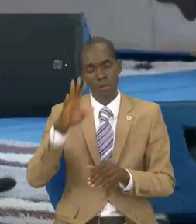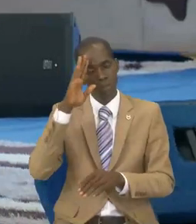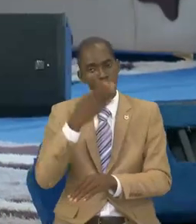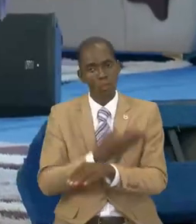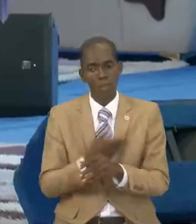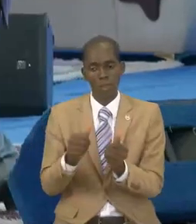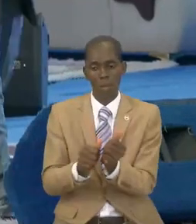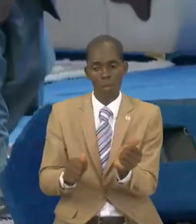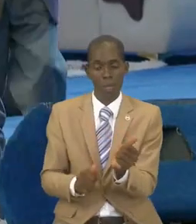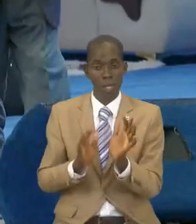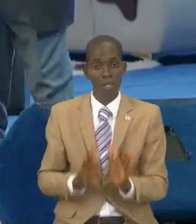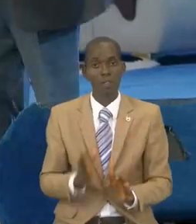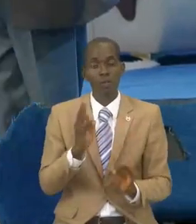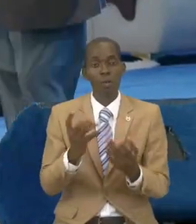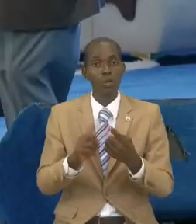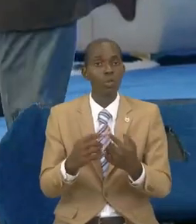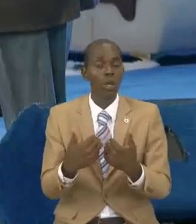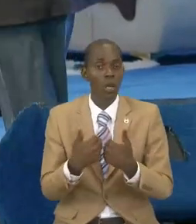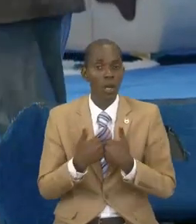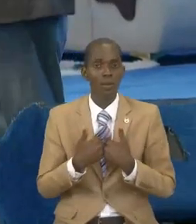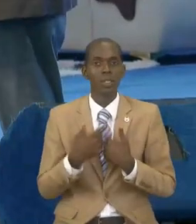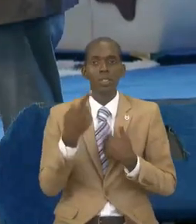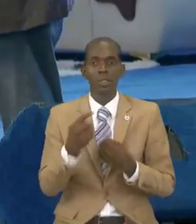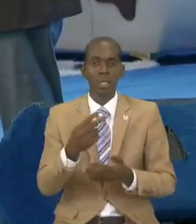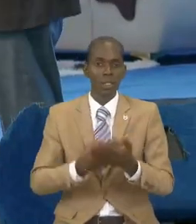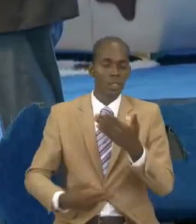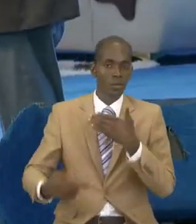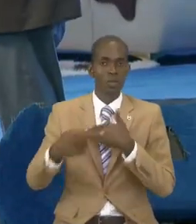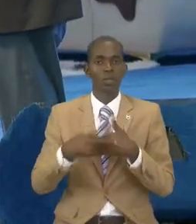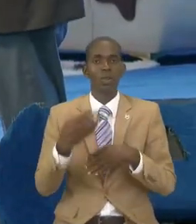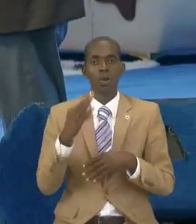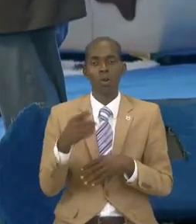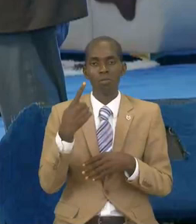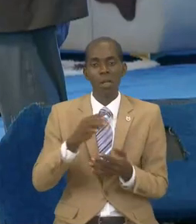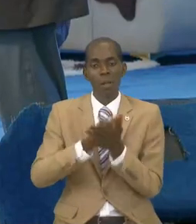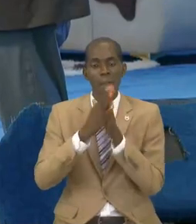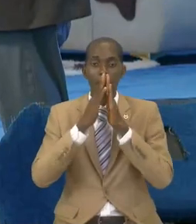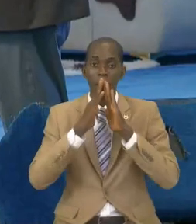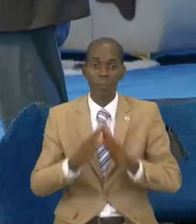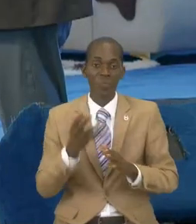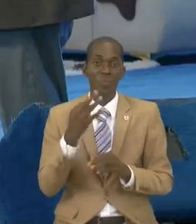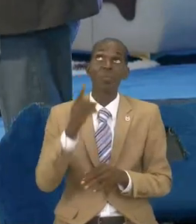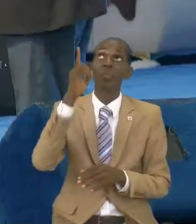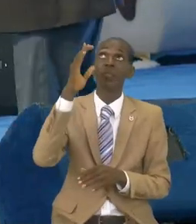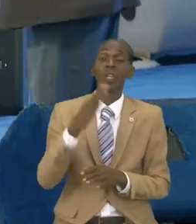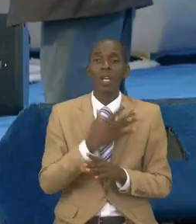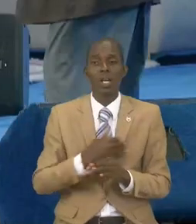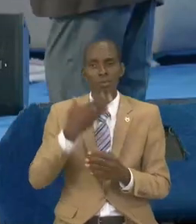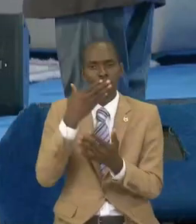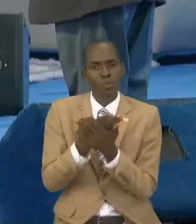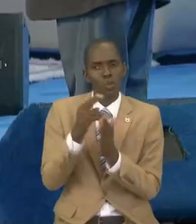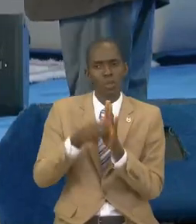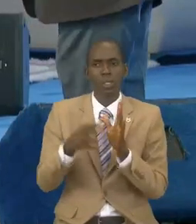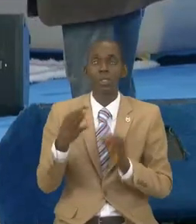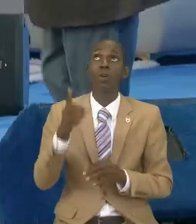rétrograde là-bas. Si nous voulons avoir la restauration de la paix de Dieu et de la bonté de